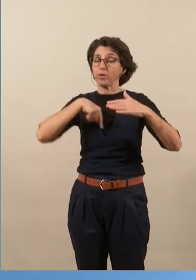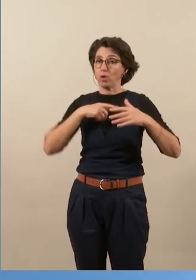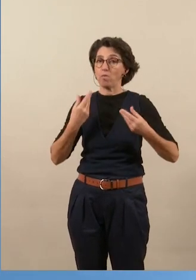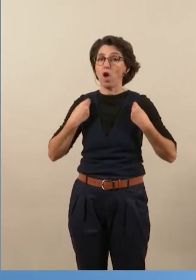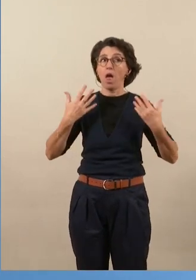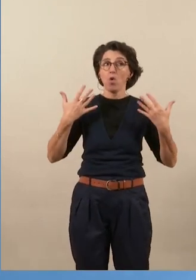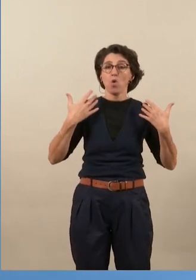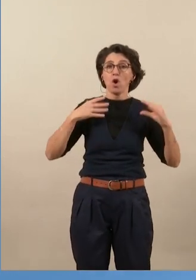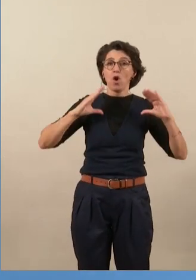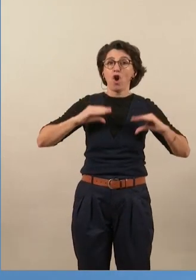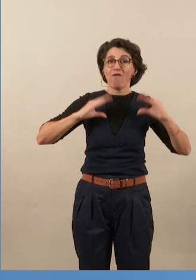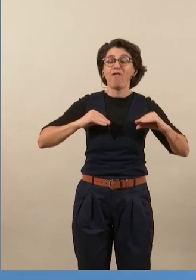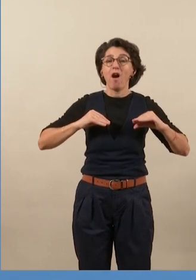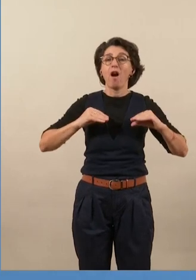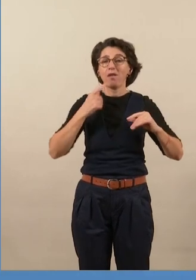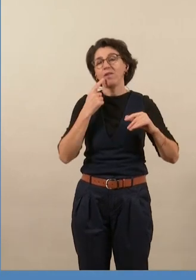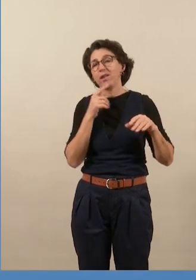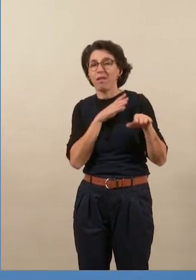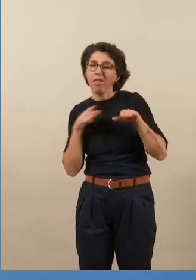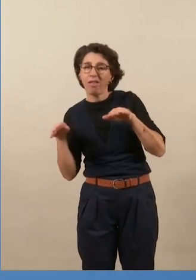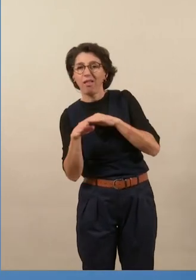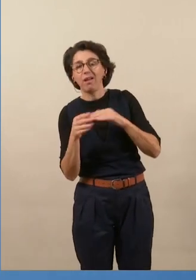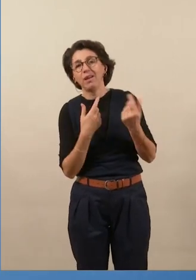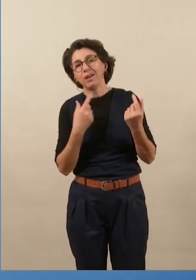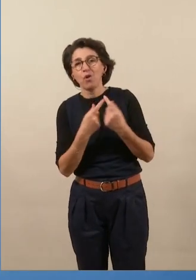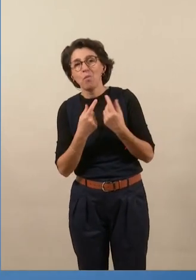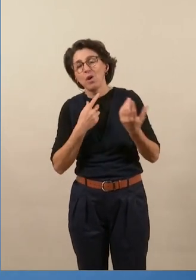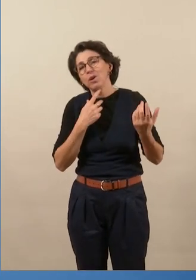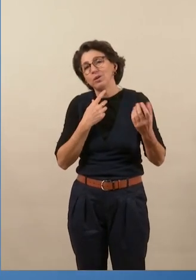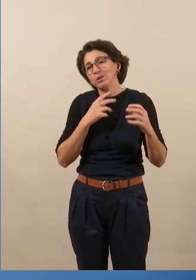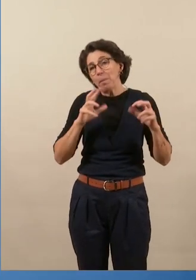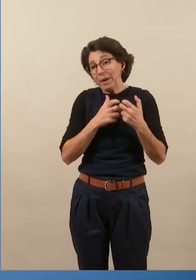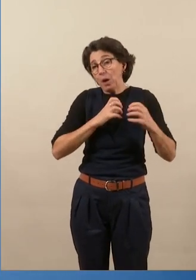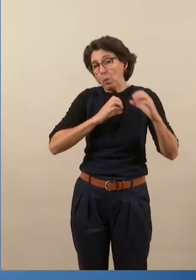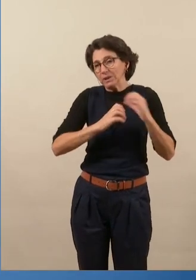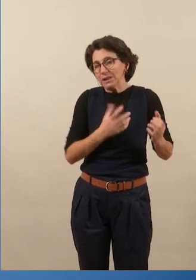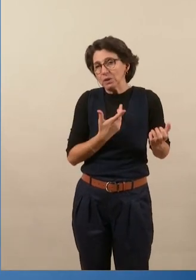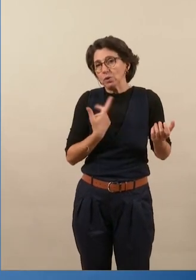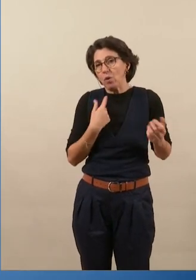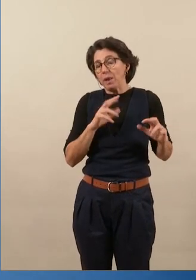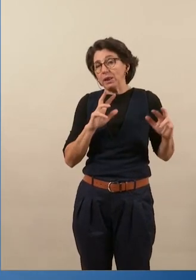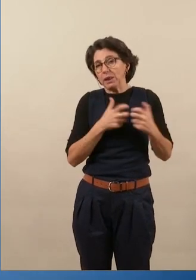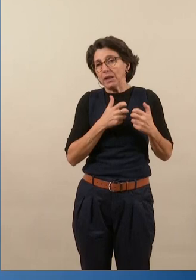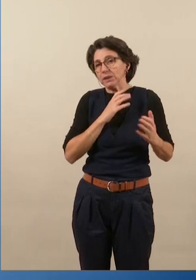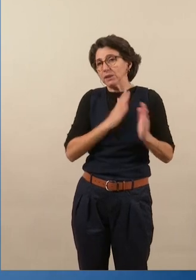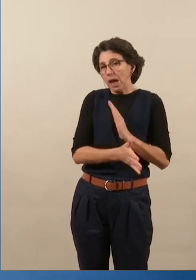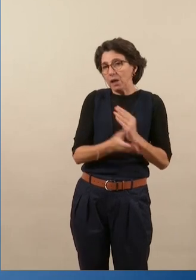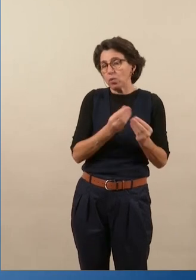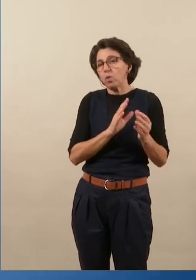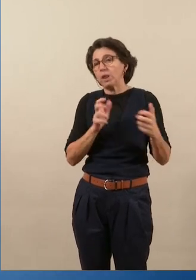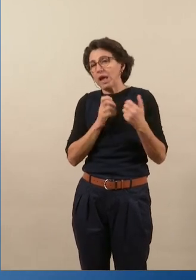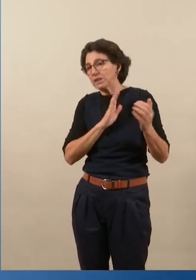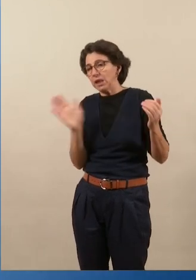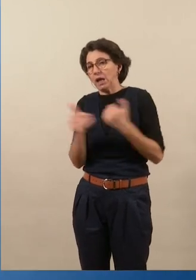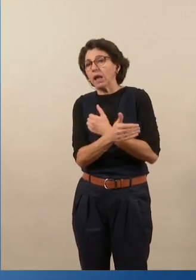transition se cache plutôt un coût de communication justifiant la taxation direct ou indirect de nos